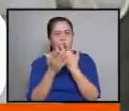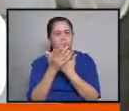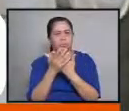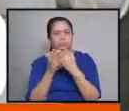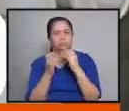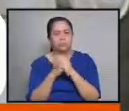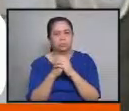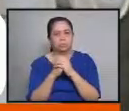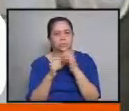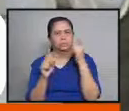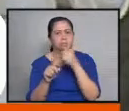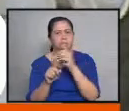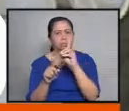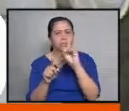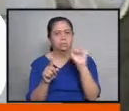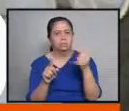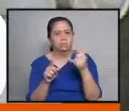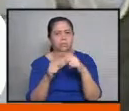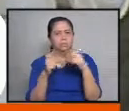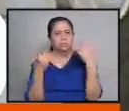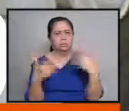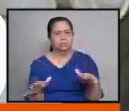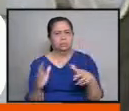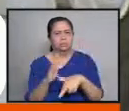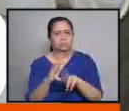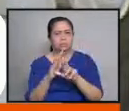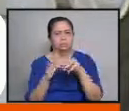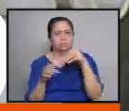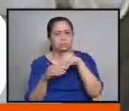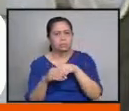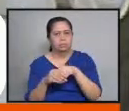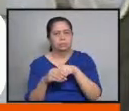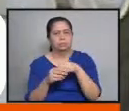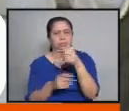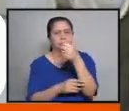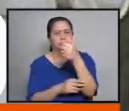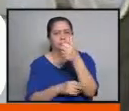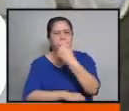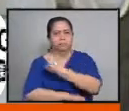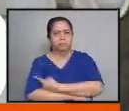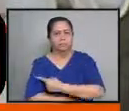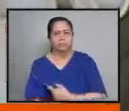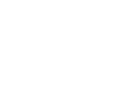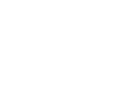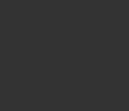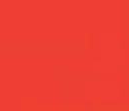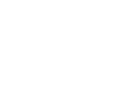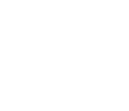Target ng DOJ na matapos ang review sa loob ng 10 araw.